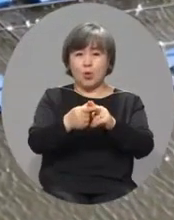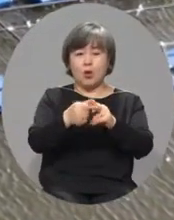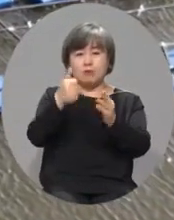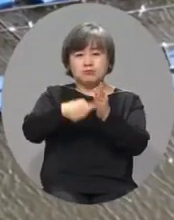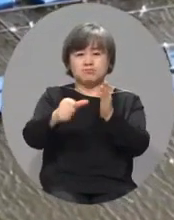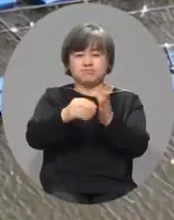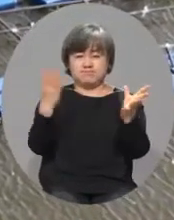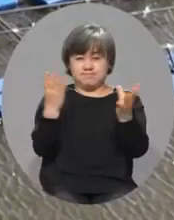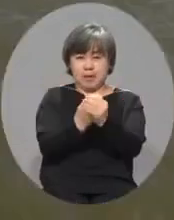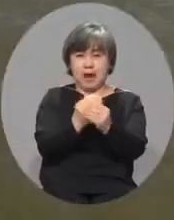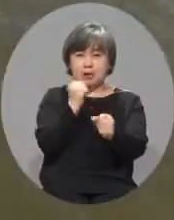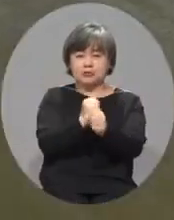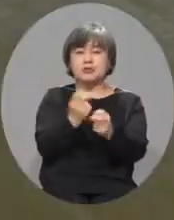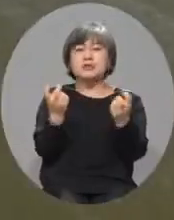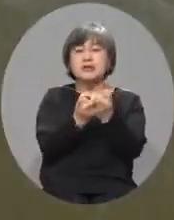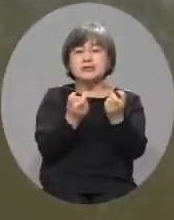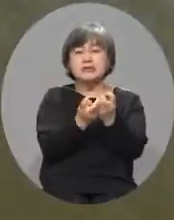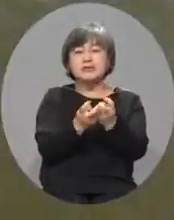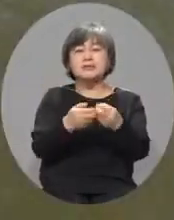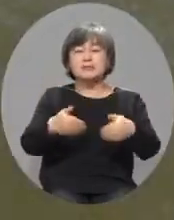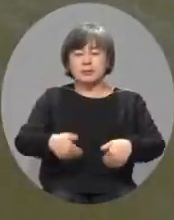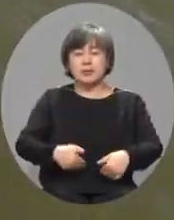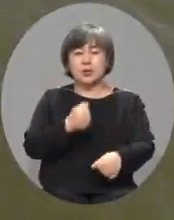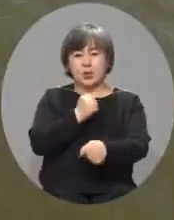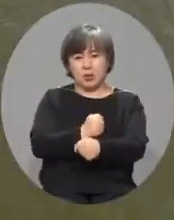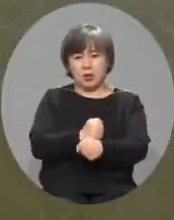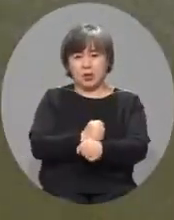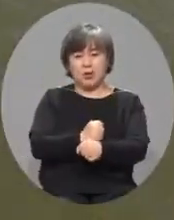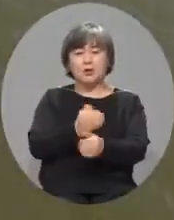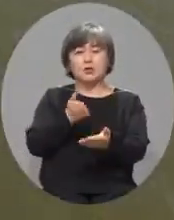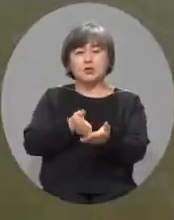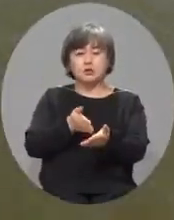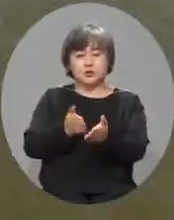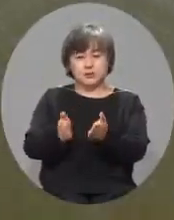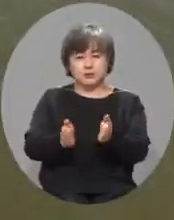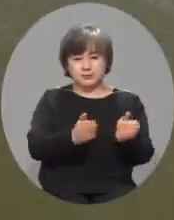품질을 확보할 수 있는 대책이 시급해 보입니다. MBC 뉴스 유리용입니다.